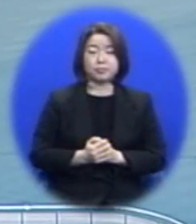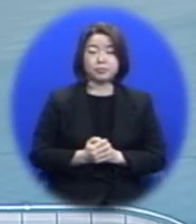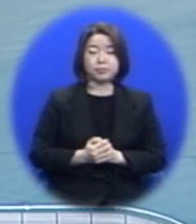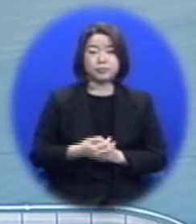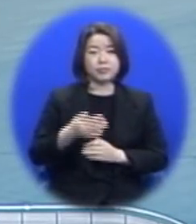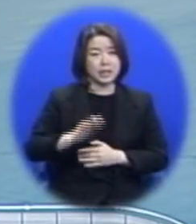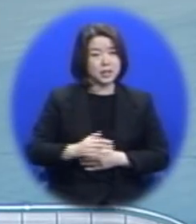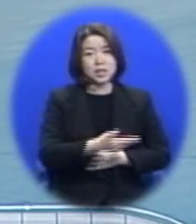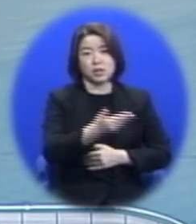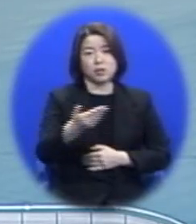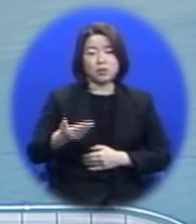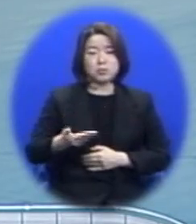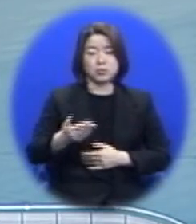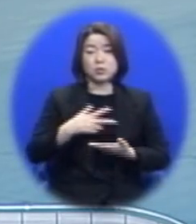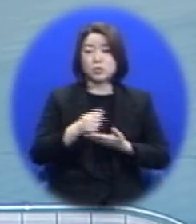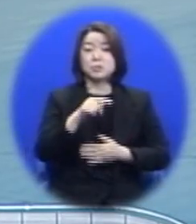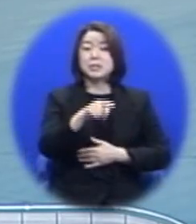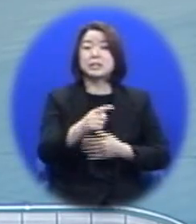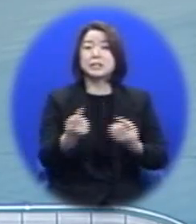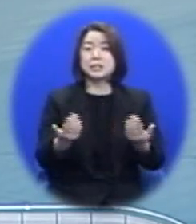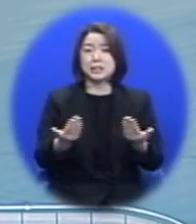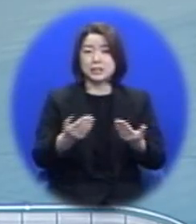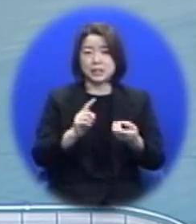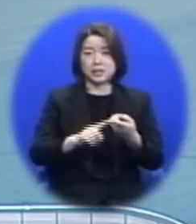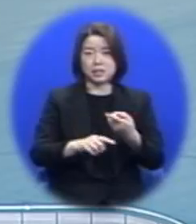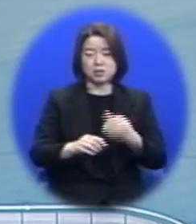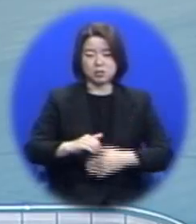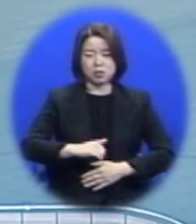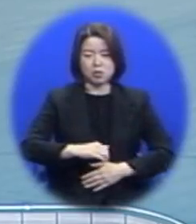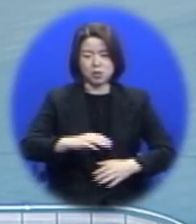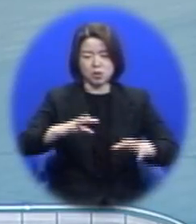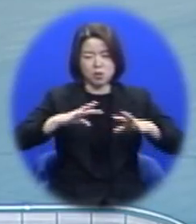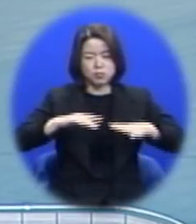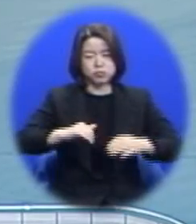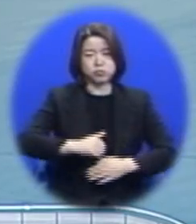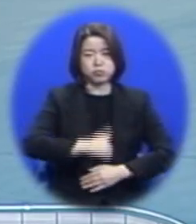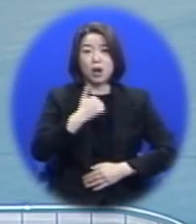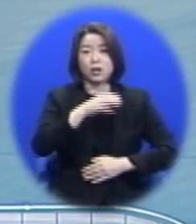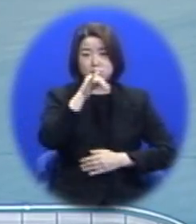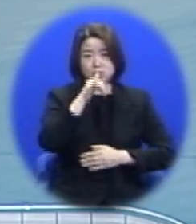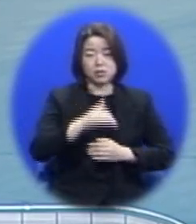여러분, 주님은 그 일에 대해서 얼마나 무섭게 진노하시는가를 알아야 돼요.